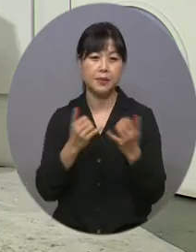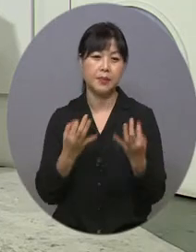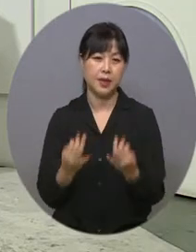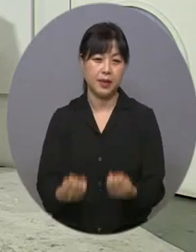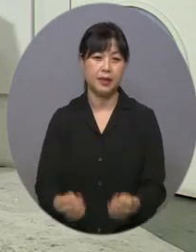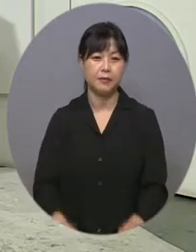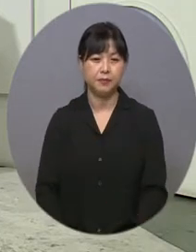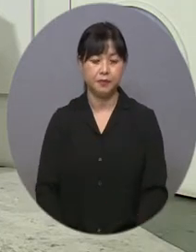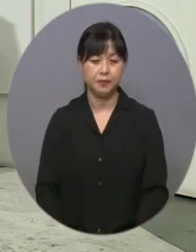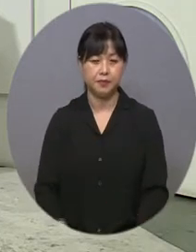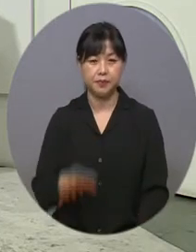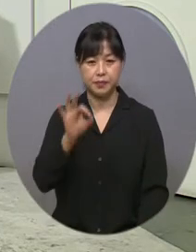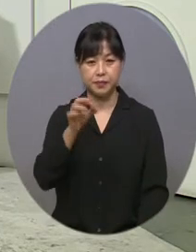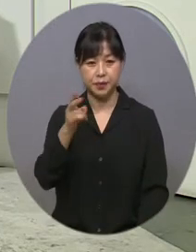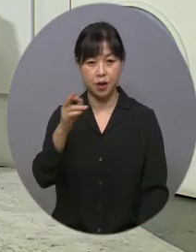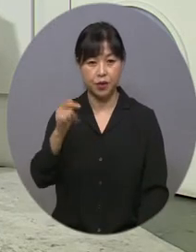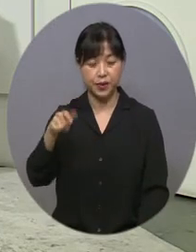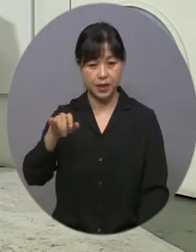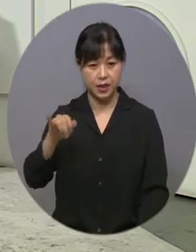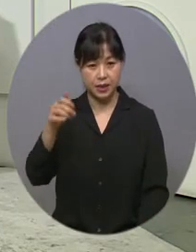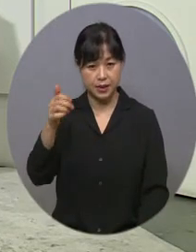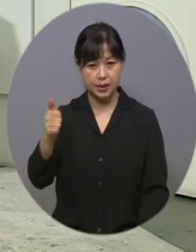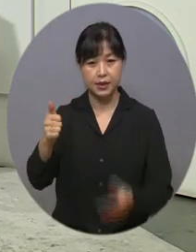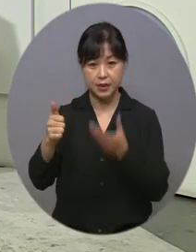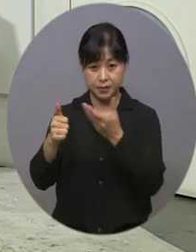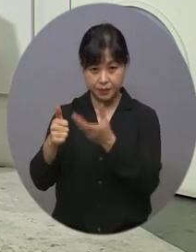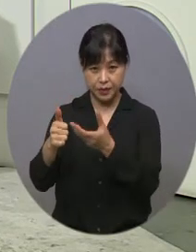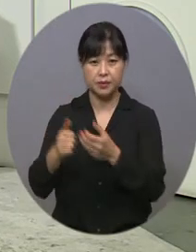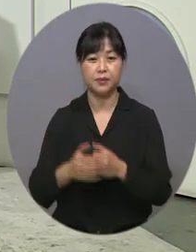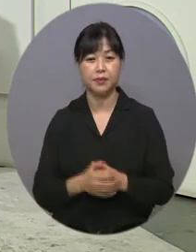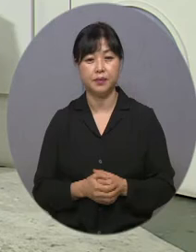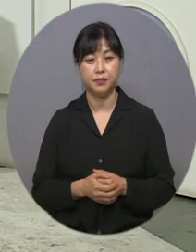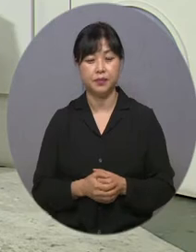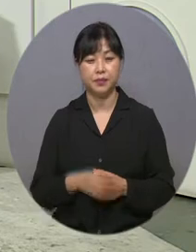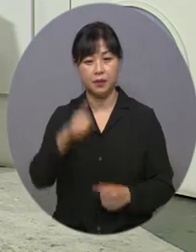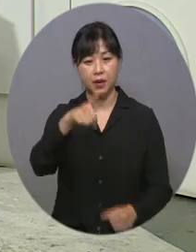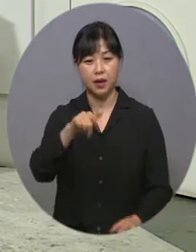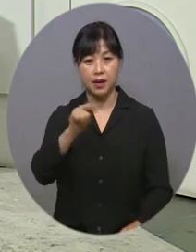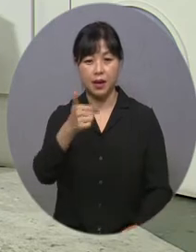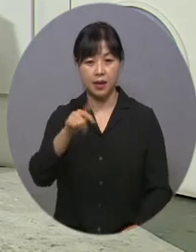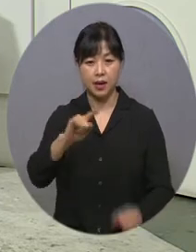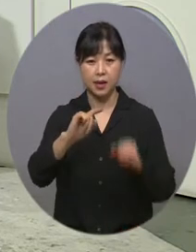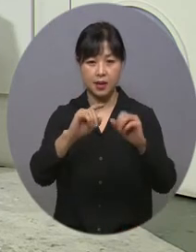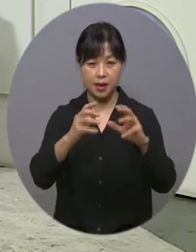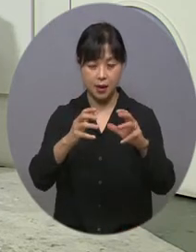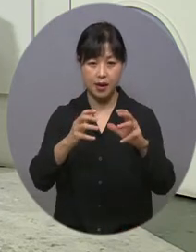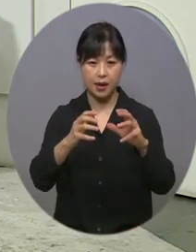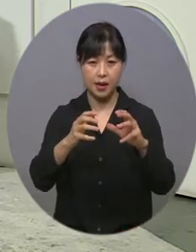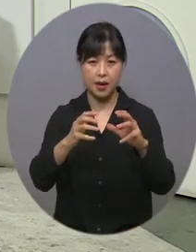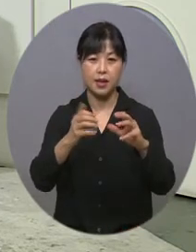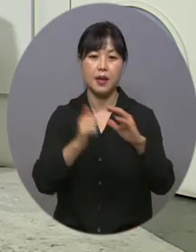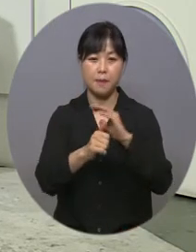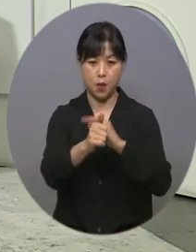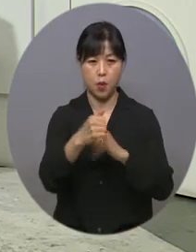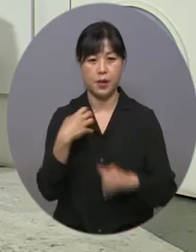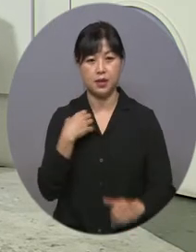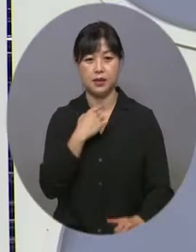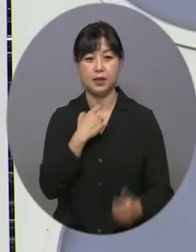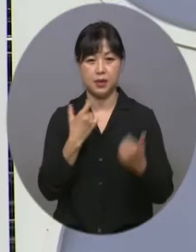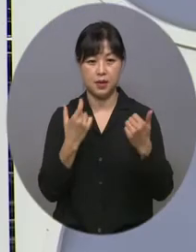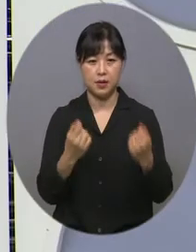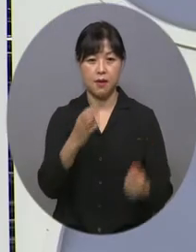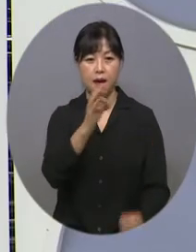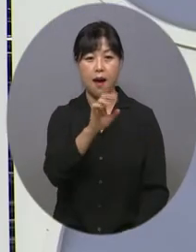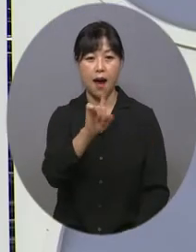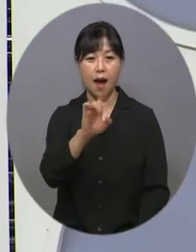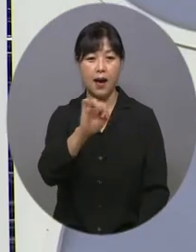우리 저 여운기 이사장께서는 예. 특히 가나 대사도 하셨고 예. 아일랜드 대사도